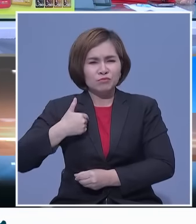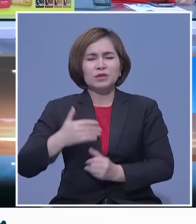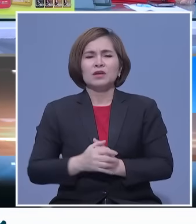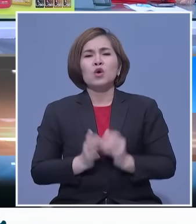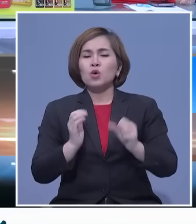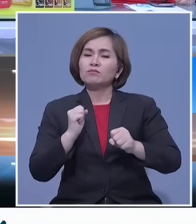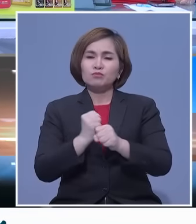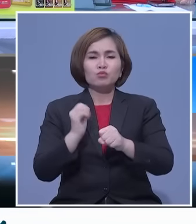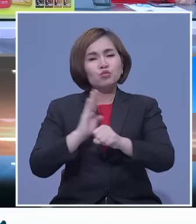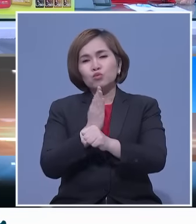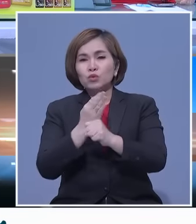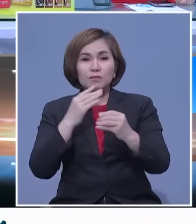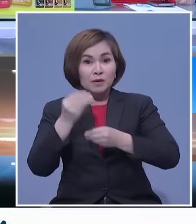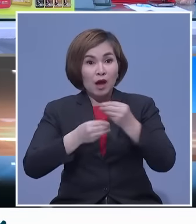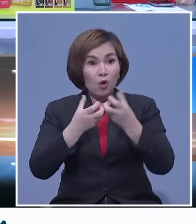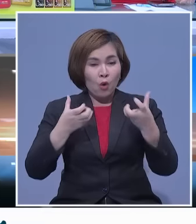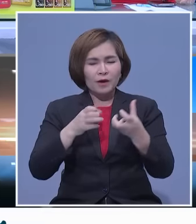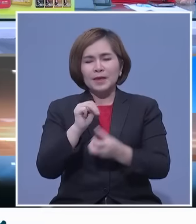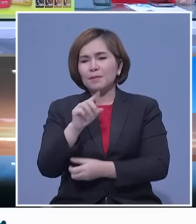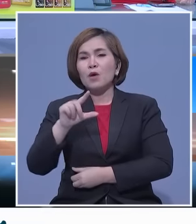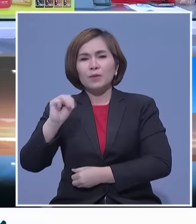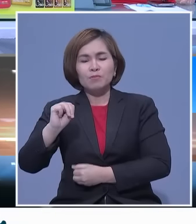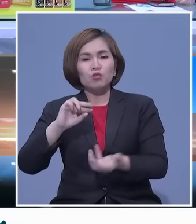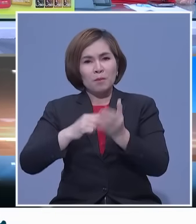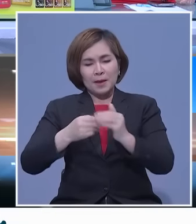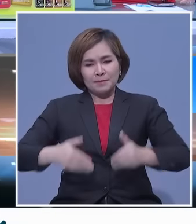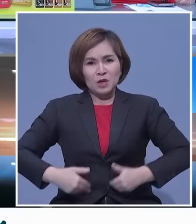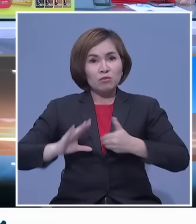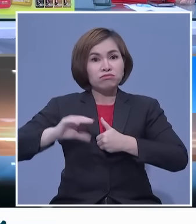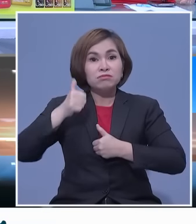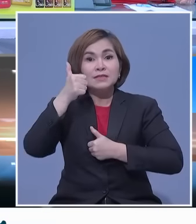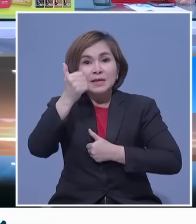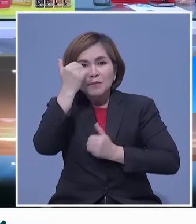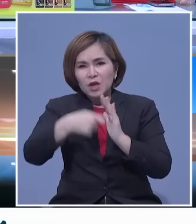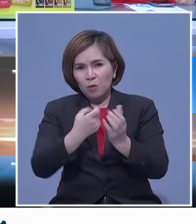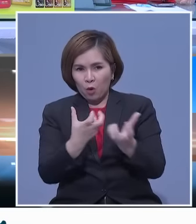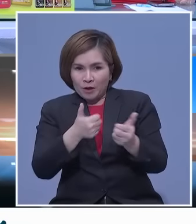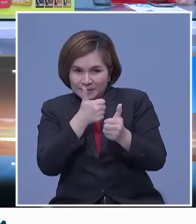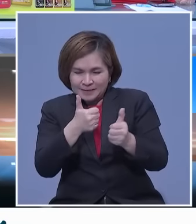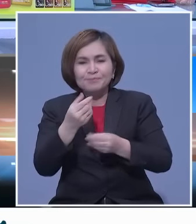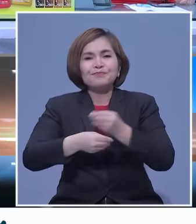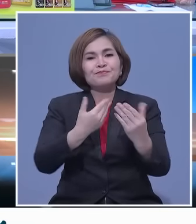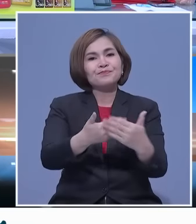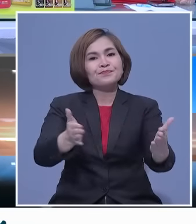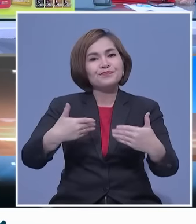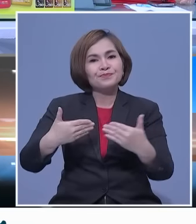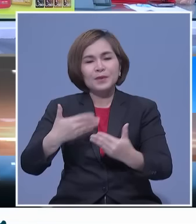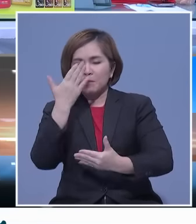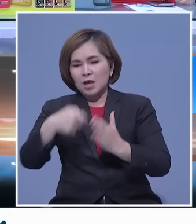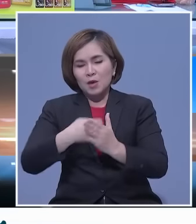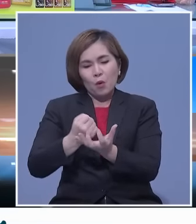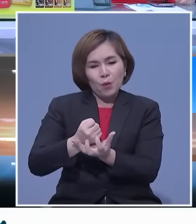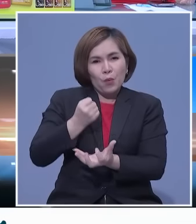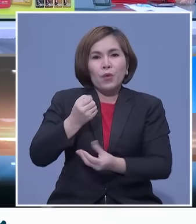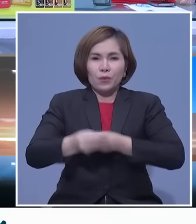ในการทำธุรกิจขายตรงแล้วประสบความสำเร็จก็มีเพราะเเน้นขายสินค้าถูกมั้ยเงินที่ได้มาก็มาจากการขาย